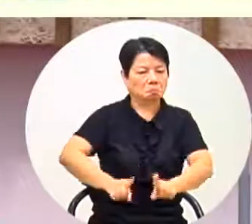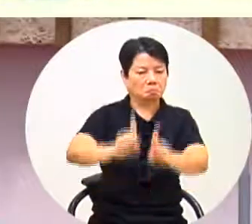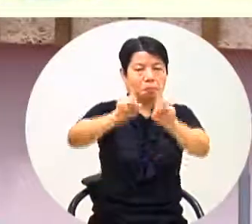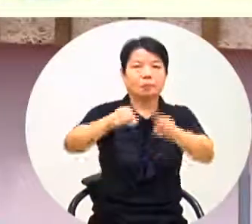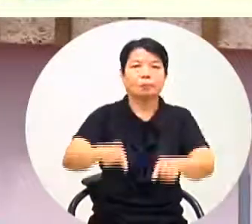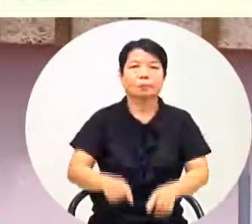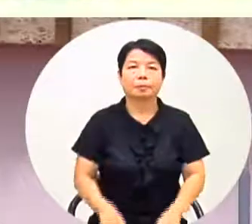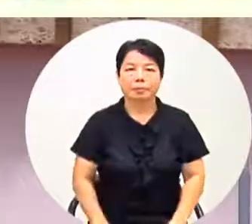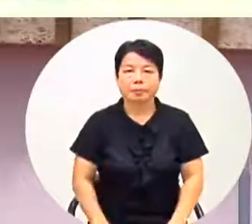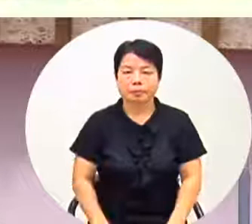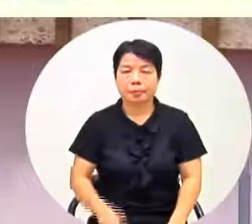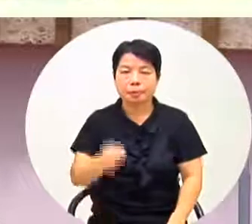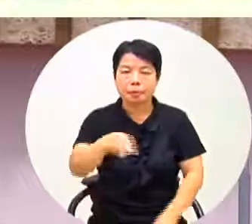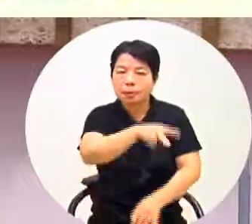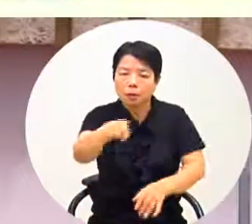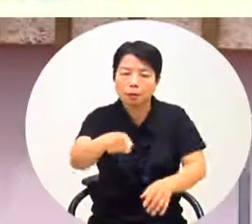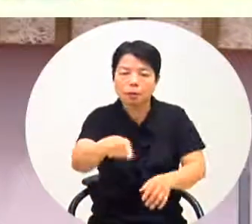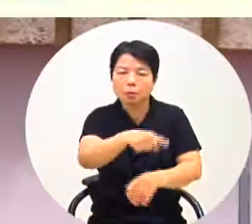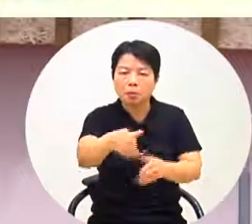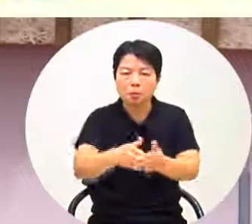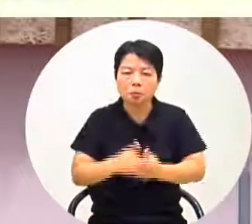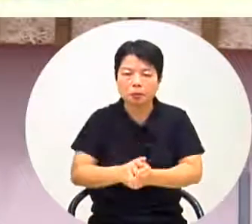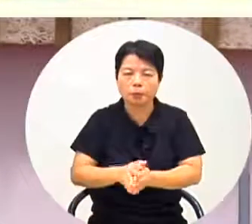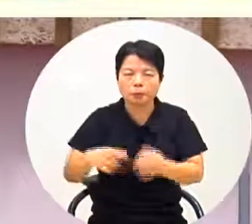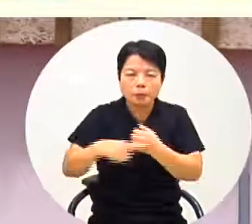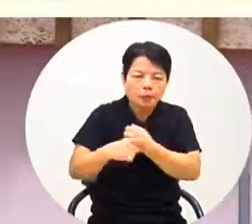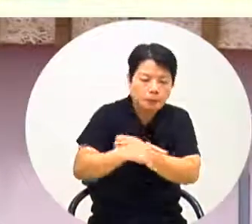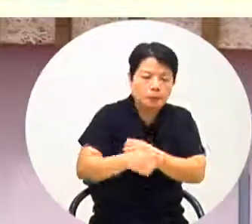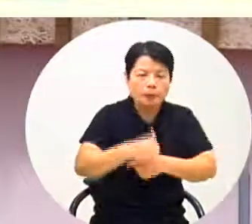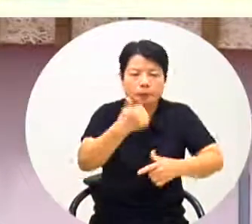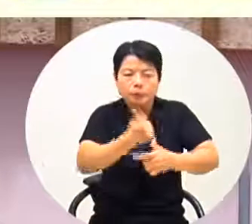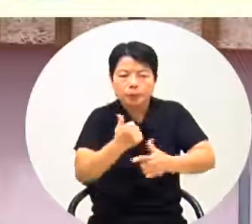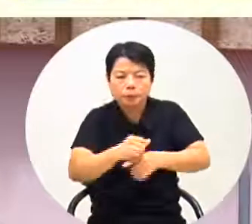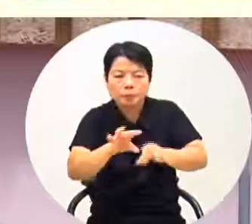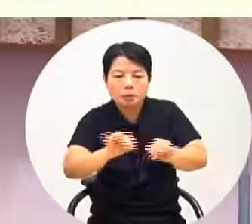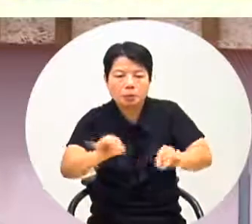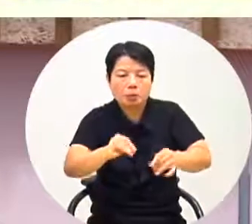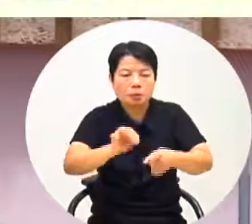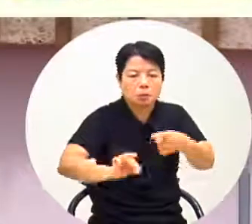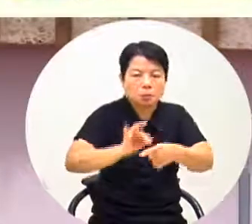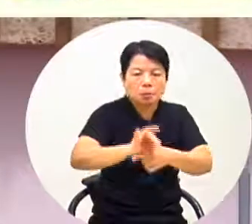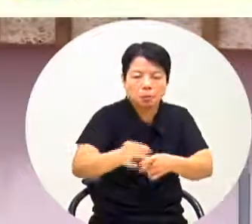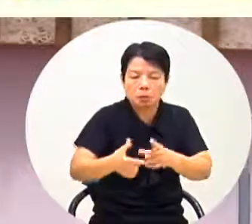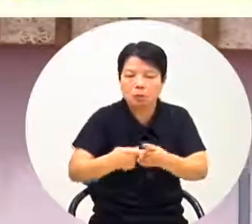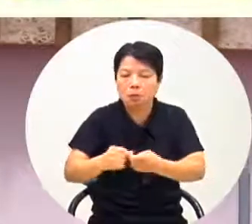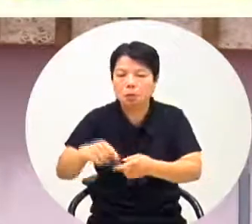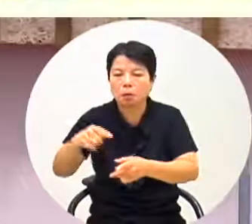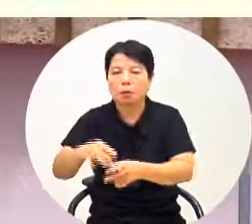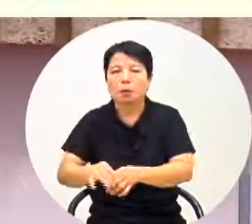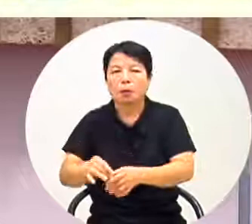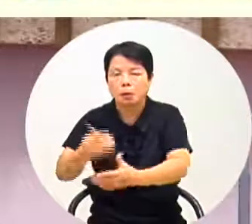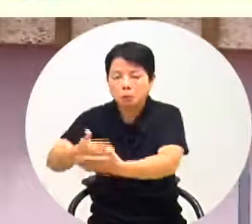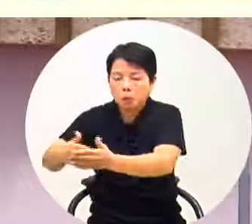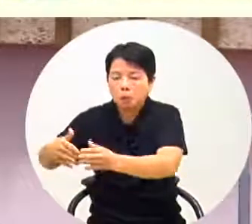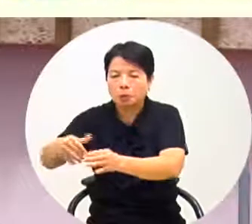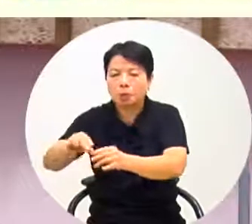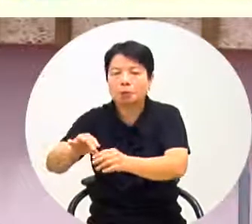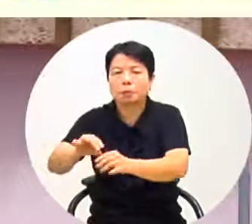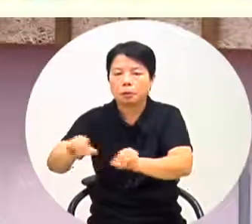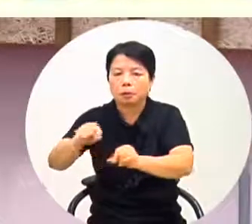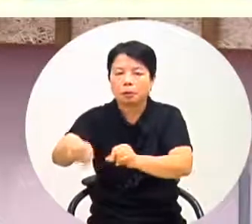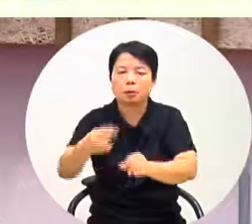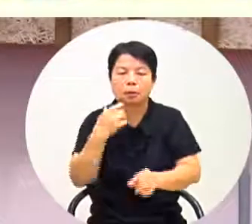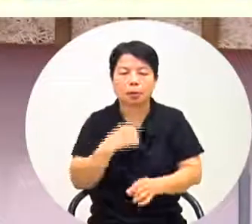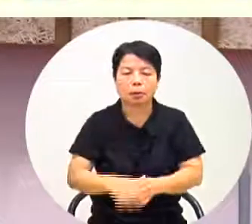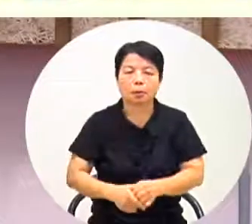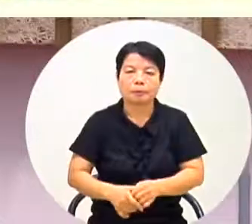是呢，这个大家就会来计较建蔽率跟容积率了。所谓的建蔽率，我们简单说就是它的体积，